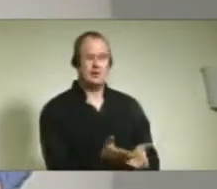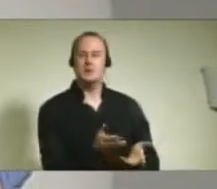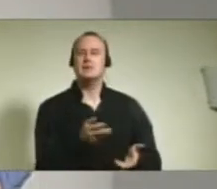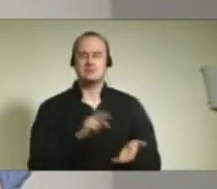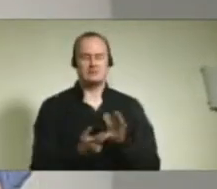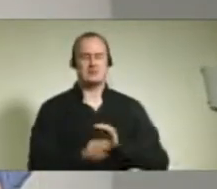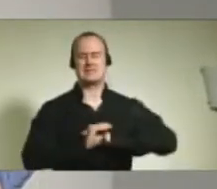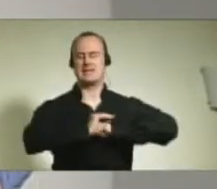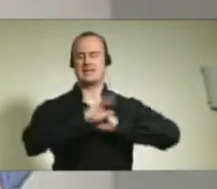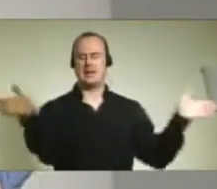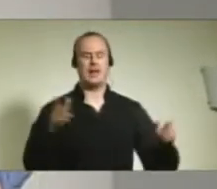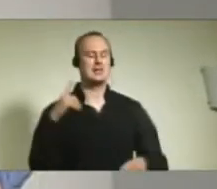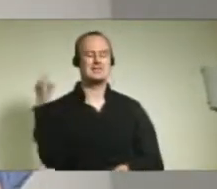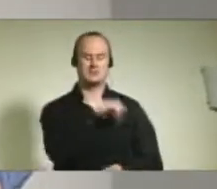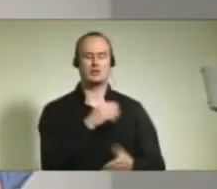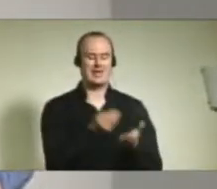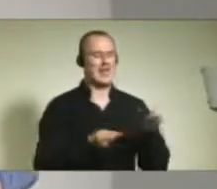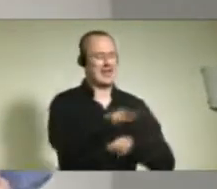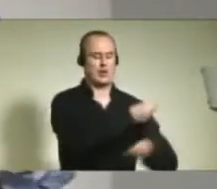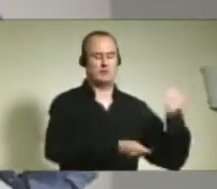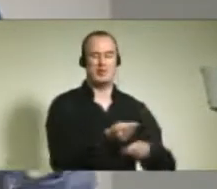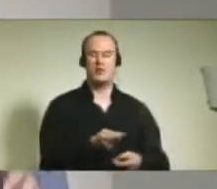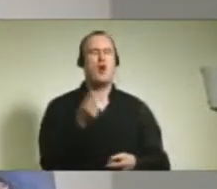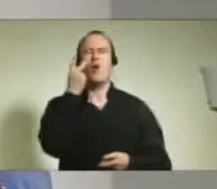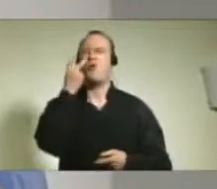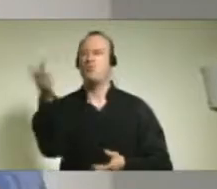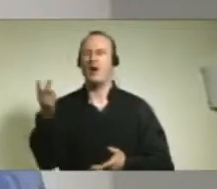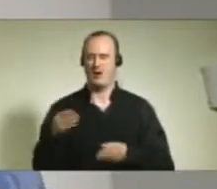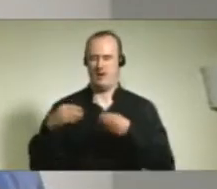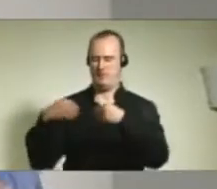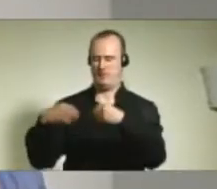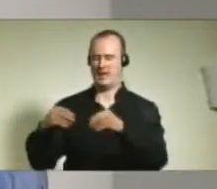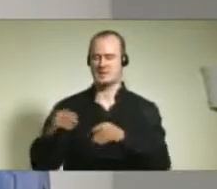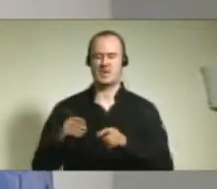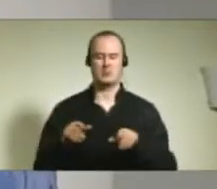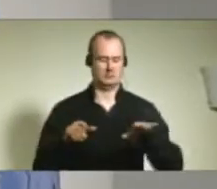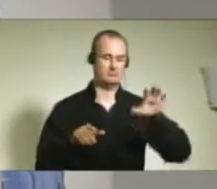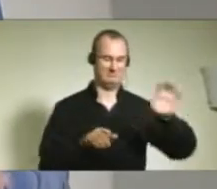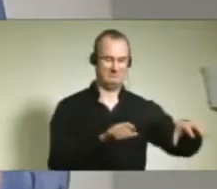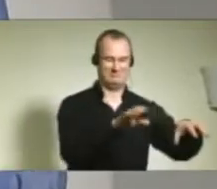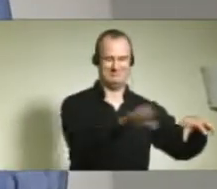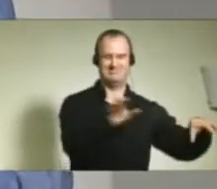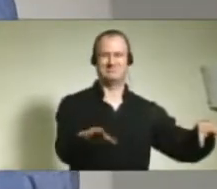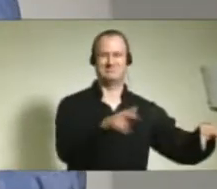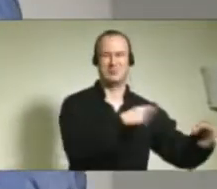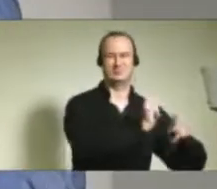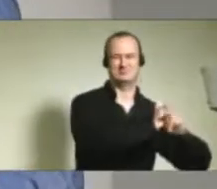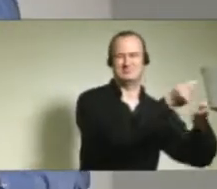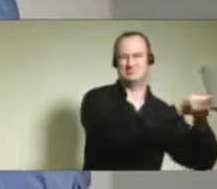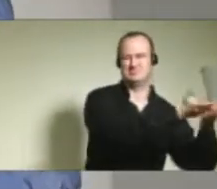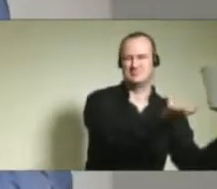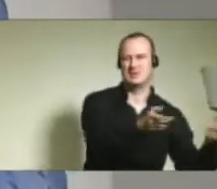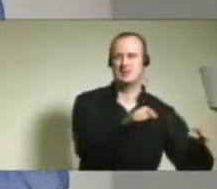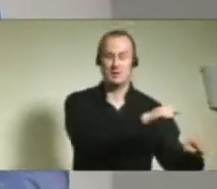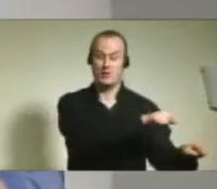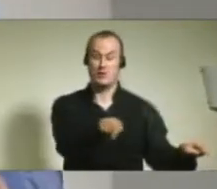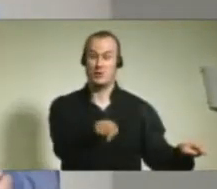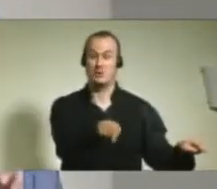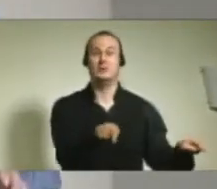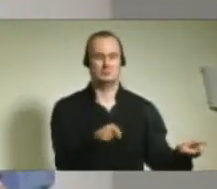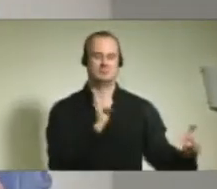difficultés économiques quand on voit des magasins qui s'installent ici et là parce que ces magasins,